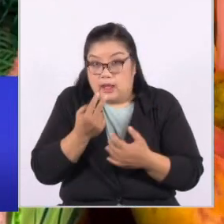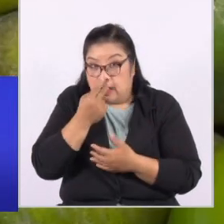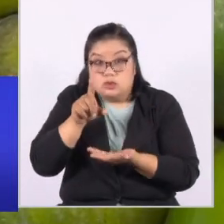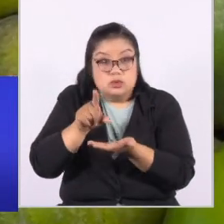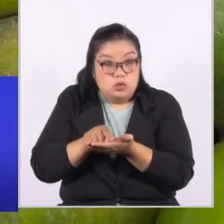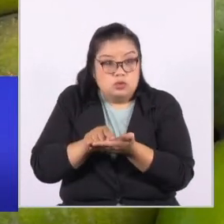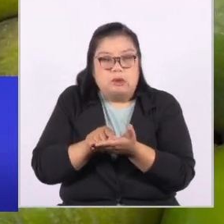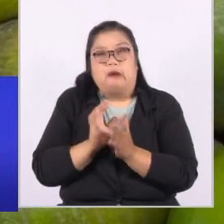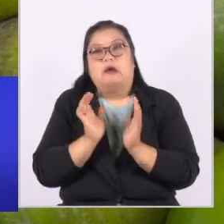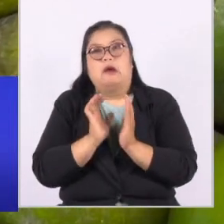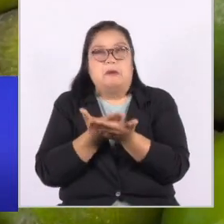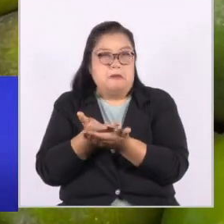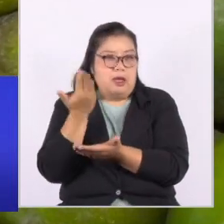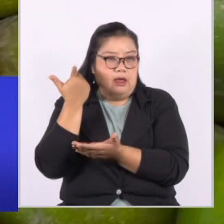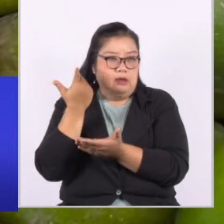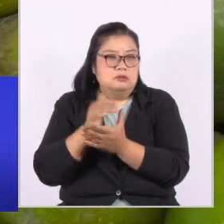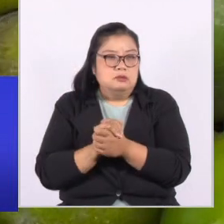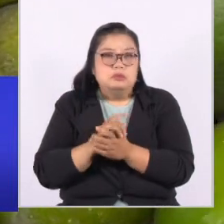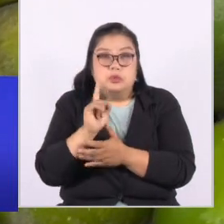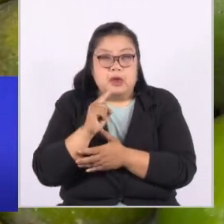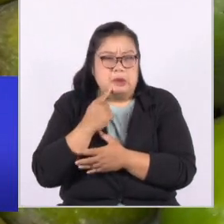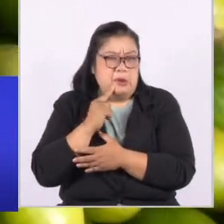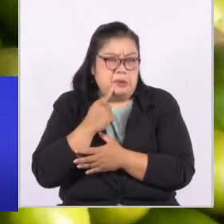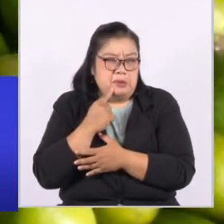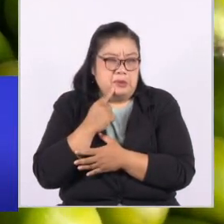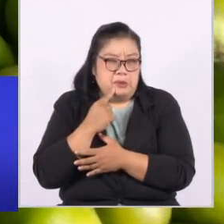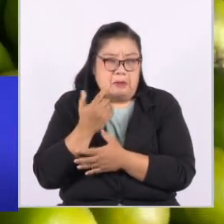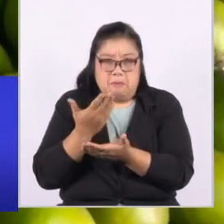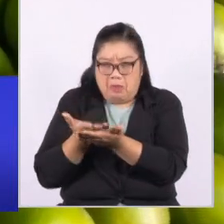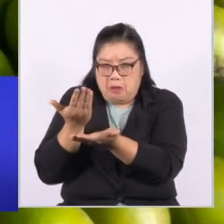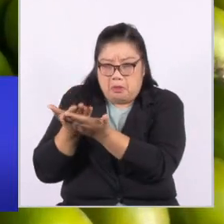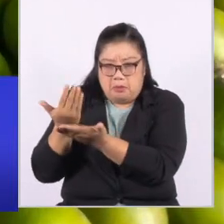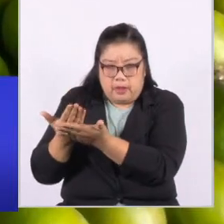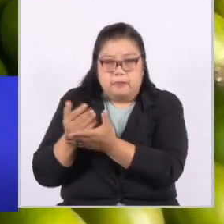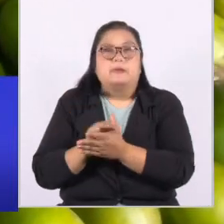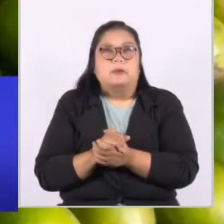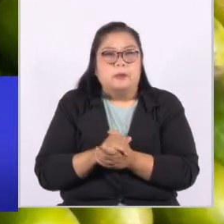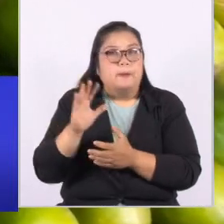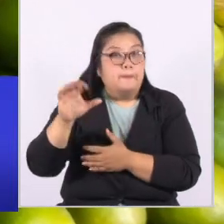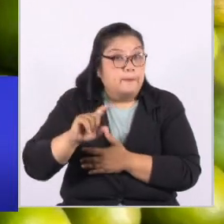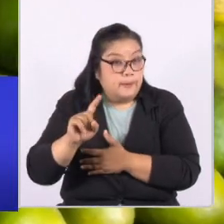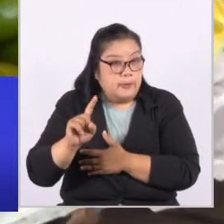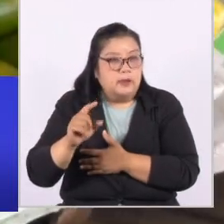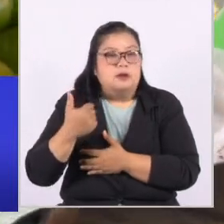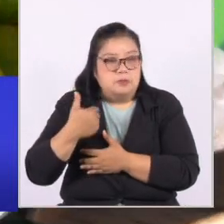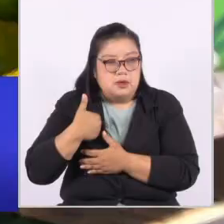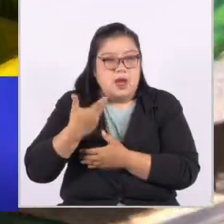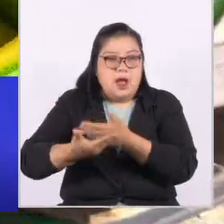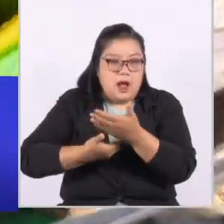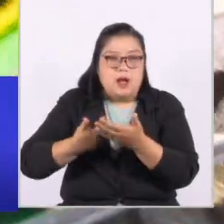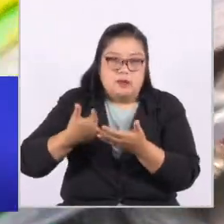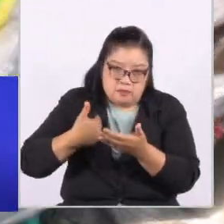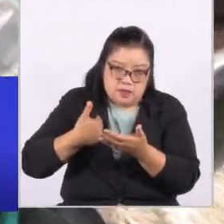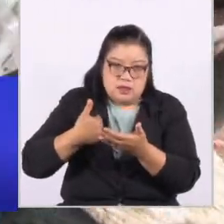ก็ยังแพงอยู่ดีค่ะเพราะราคามันเพิ่มขึ้นอย่างต่อเนื่องส่วนหนึ่งเนี่ยเขาก็ไปใช้ในครัวเรือนส่วนหนึ่งเขาก็นำไป